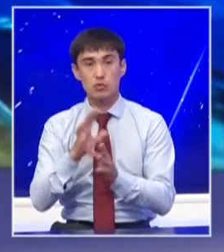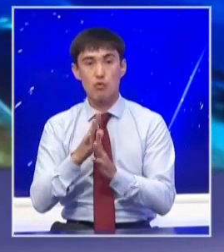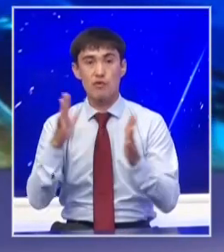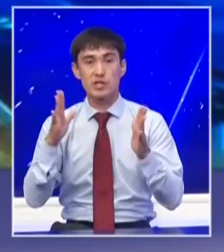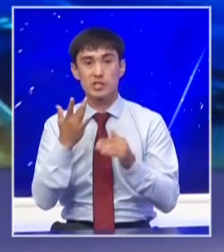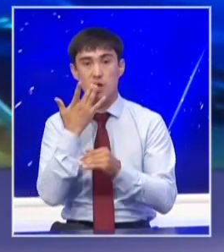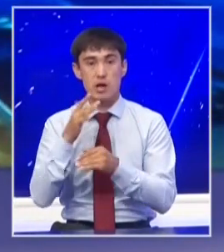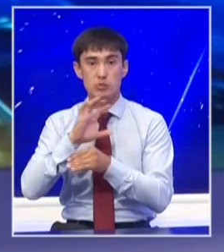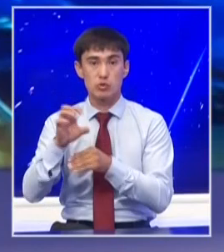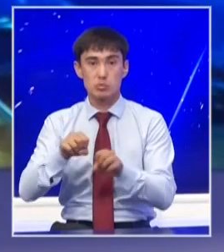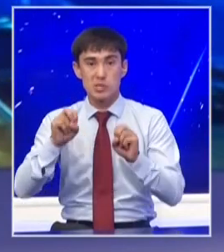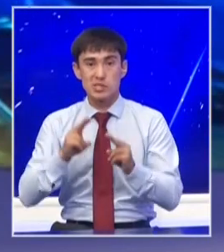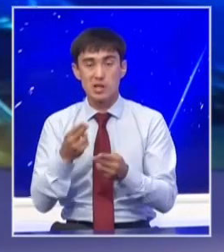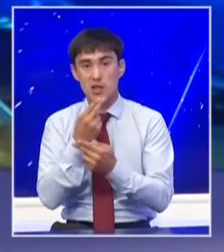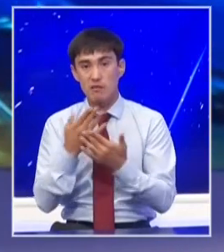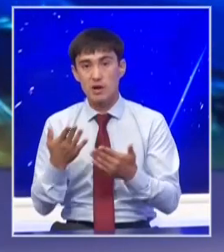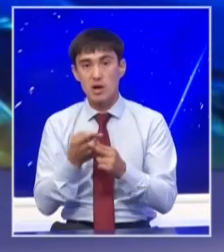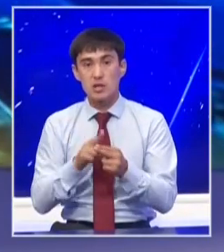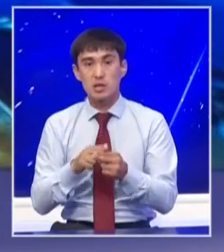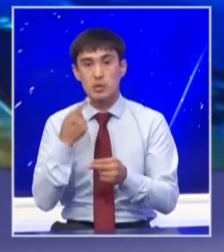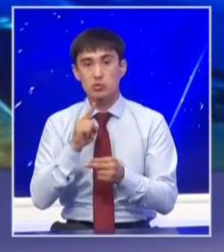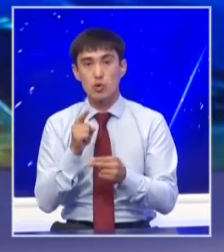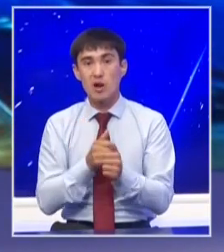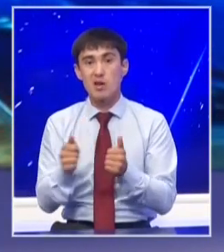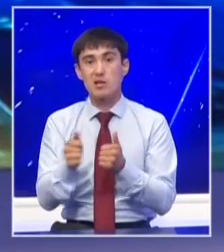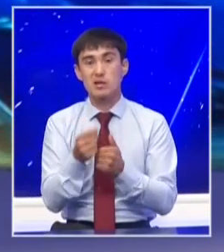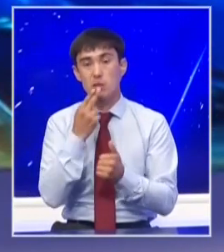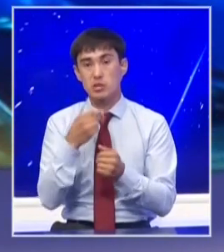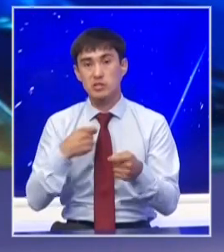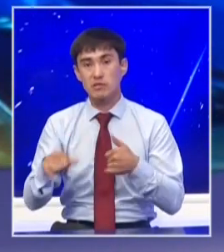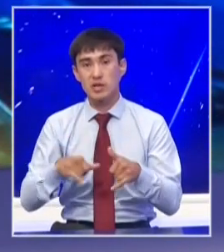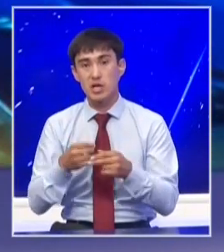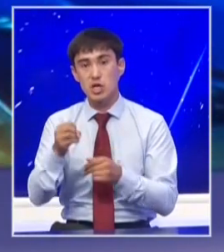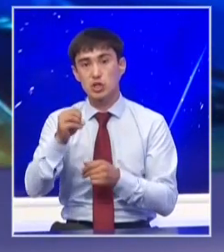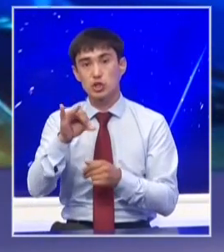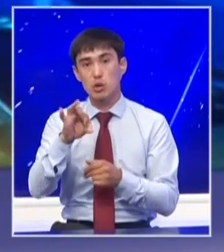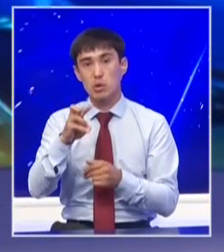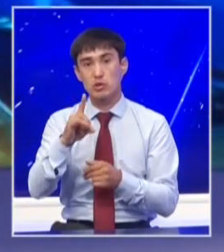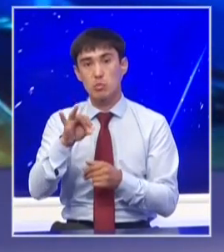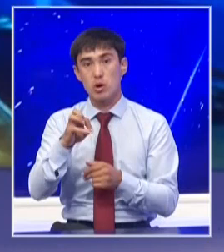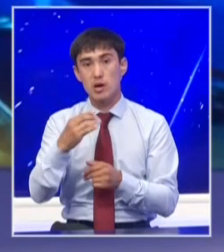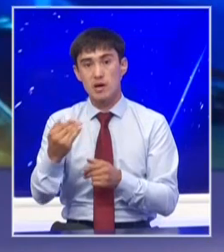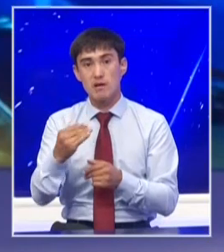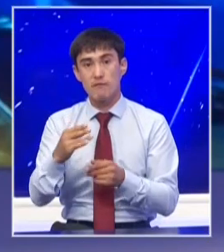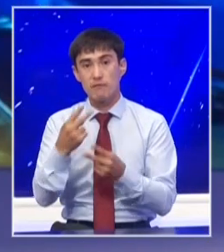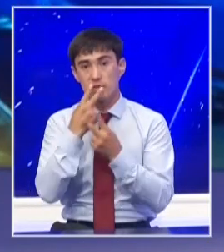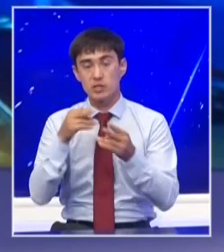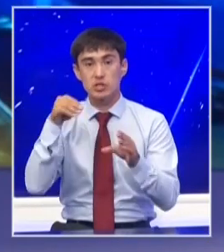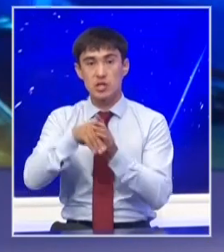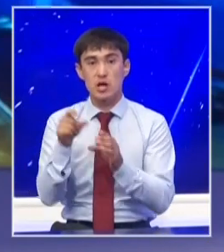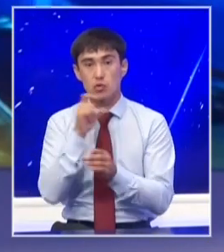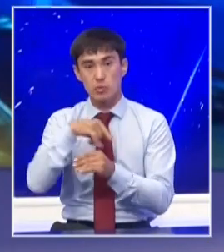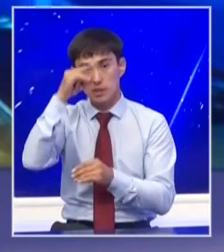– увеличить экспорт специфического товара. Стоит отметить, лидер табачного рынка Japan Tobacco International вложил в